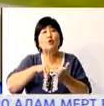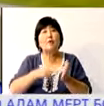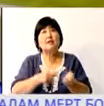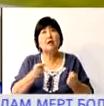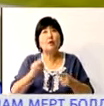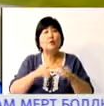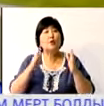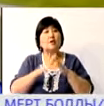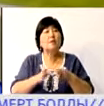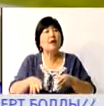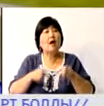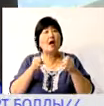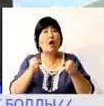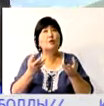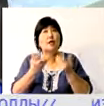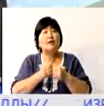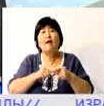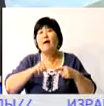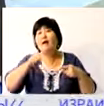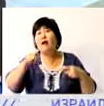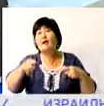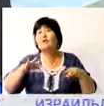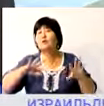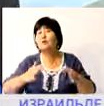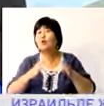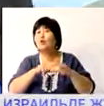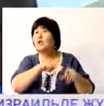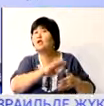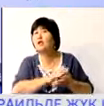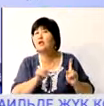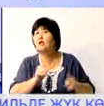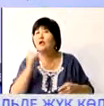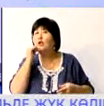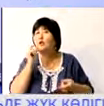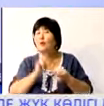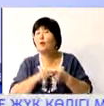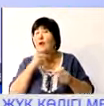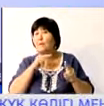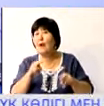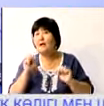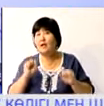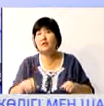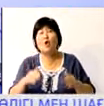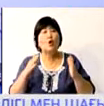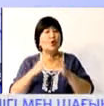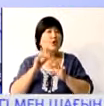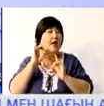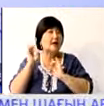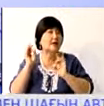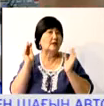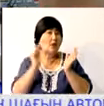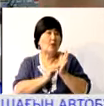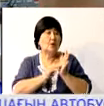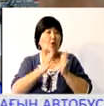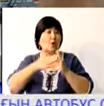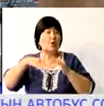Мұнда баспанаңыздың қауіпсіздігі ескерілген. Қашықтықта жүріп үйіңіздегі жағдайды телефонның көмегімен бақылай аласыз. Үйде сигнализация орнатылған, үйде кетіп бара